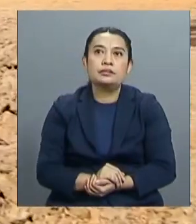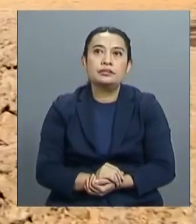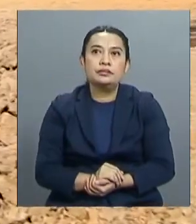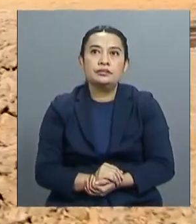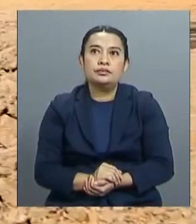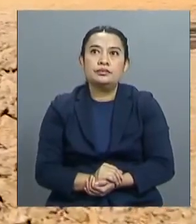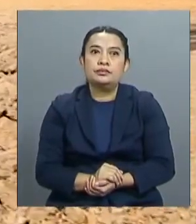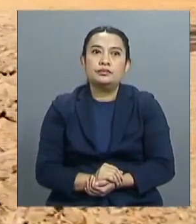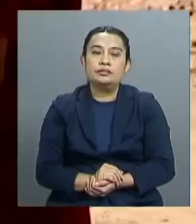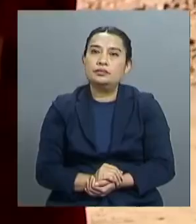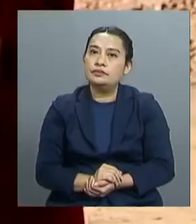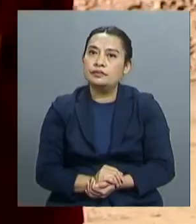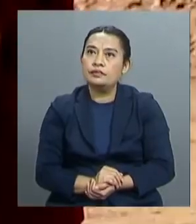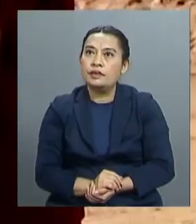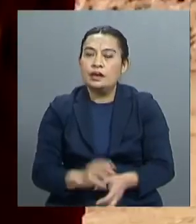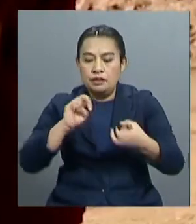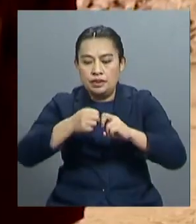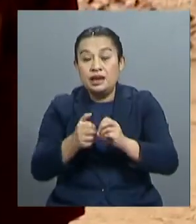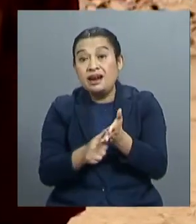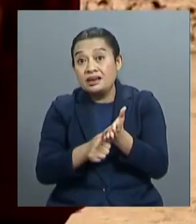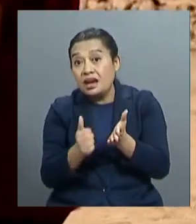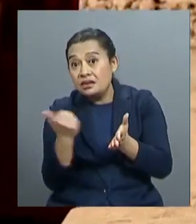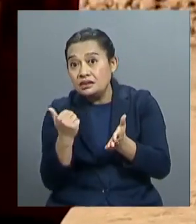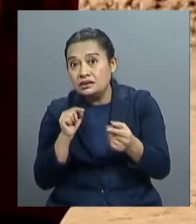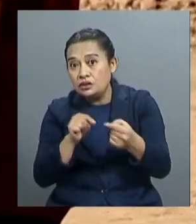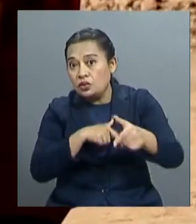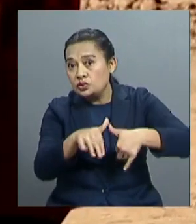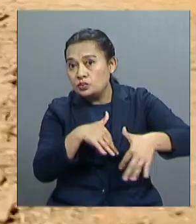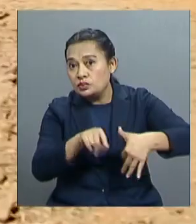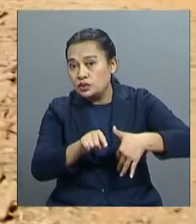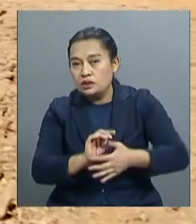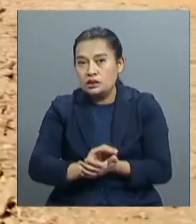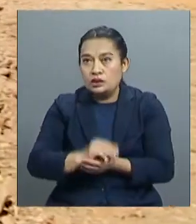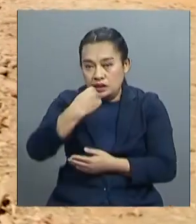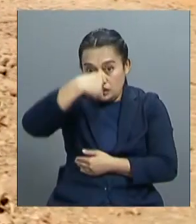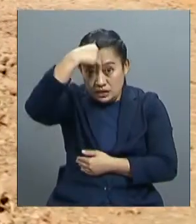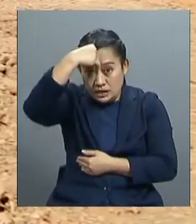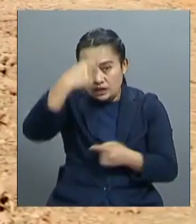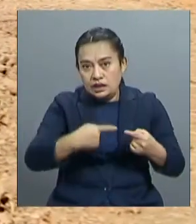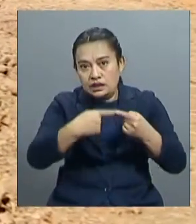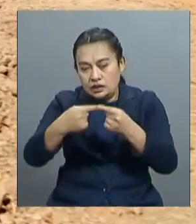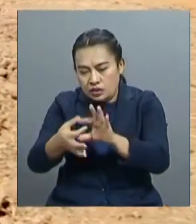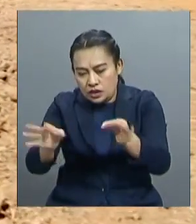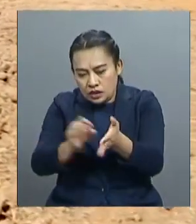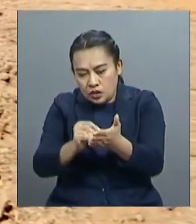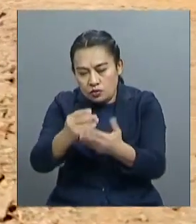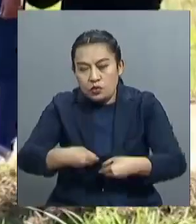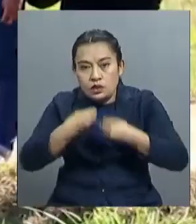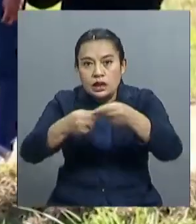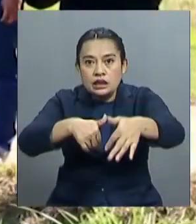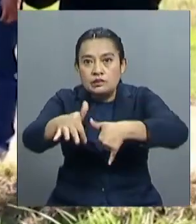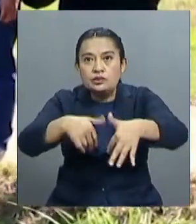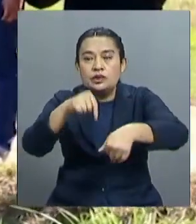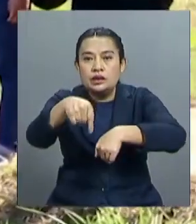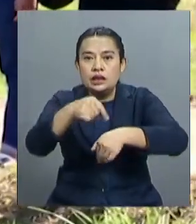ส่วนแนวทางการแก้ไขปัญหาอื่นของชุมชนที่นักศึกษาได้ส่งต่อข้อมูลคืนสู่ชุมชนนั้น